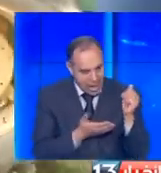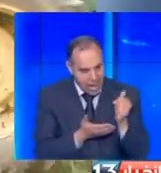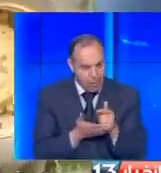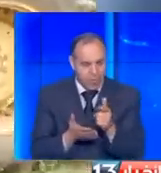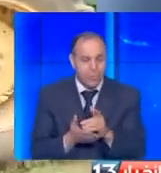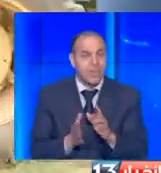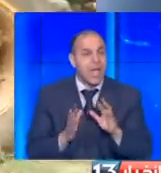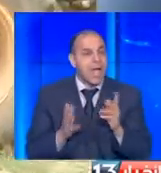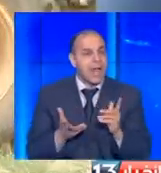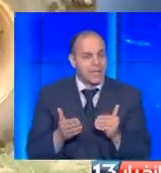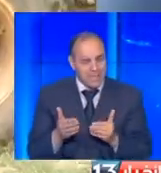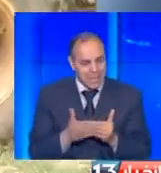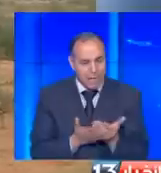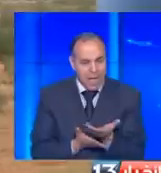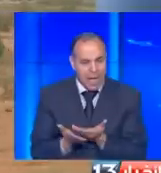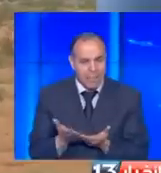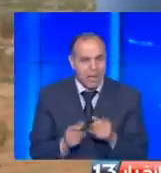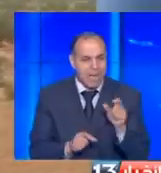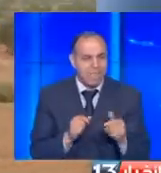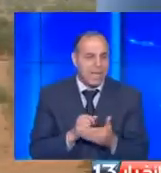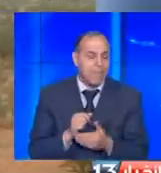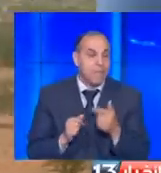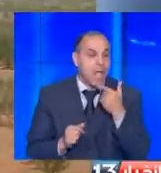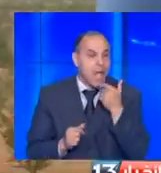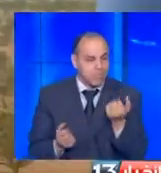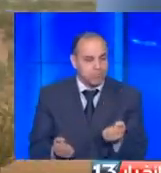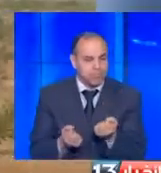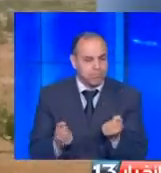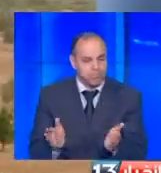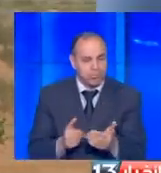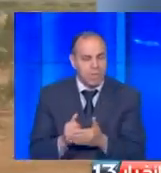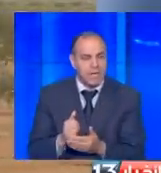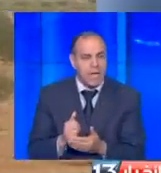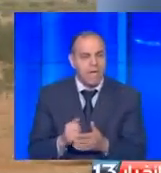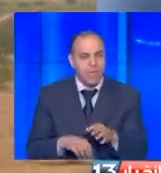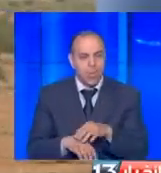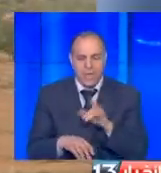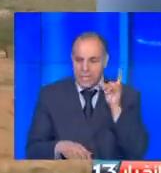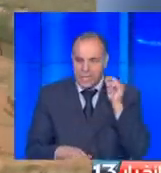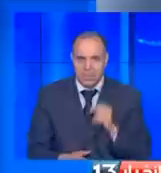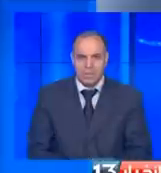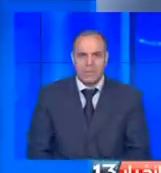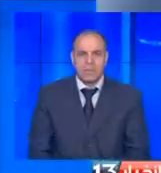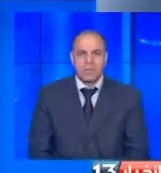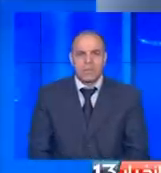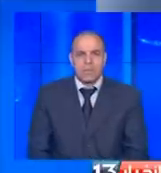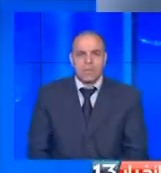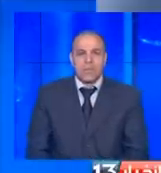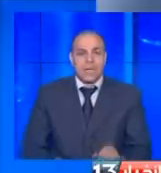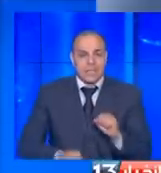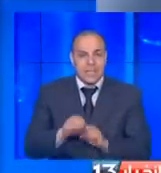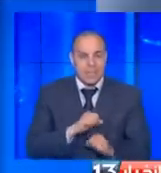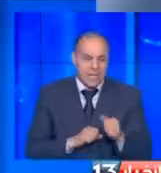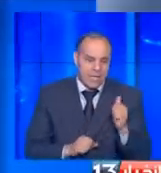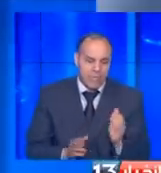الألماني قصد تقريب الخدمات من الفلاحين والنهوض بالقطاع الفلاحي بولاية القصرين. كما